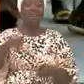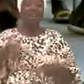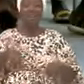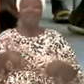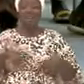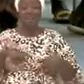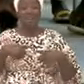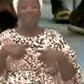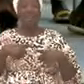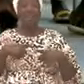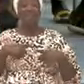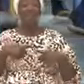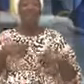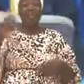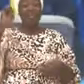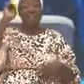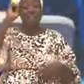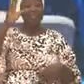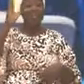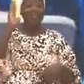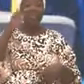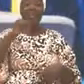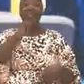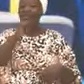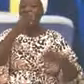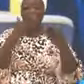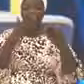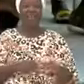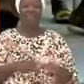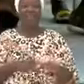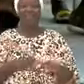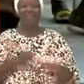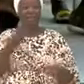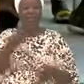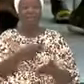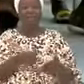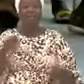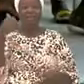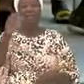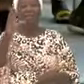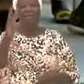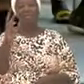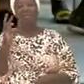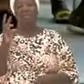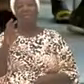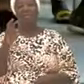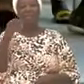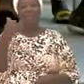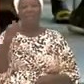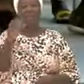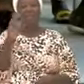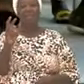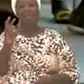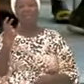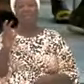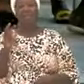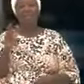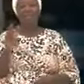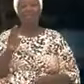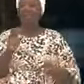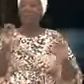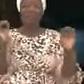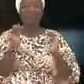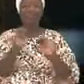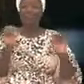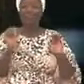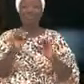il ne mourra pas versé 16 essais 16 tous